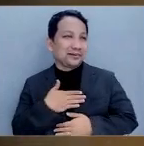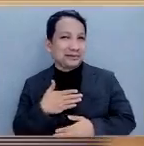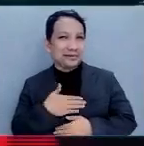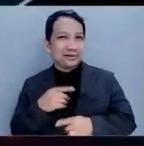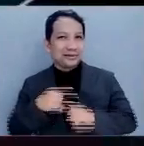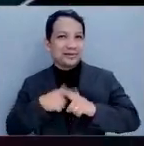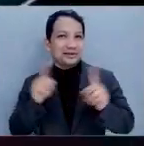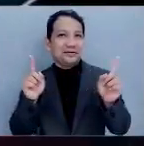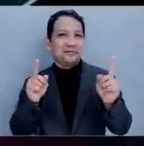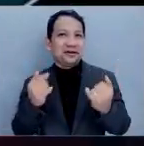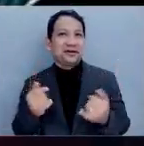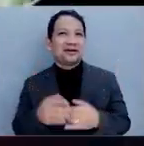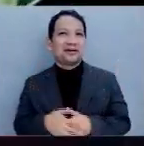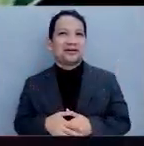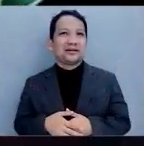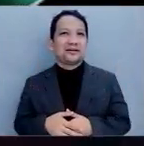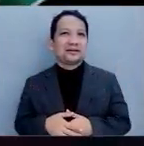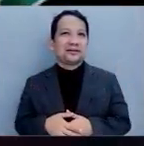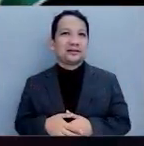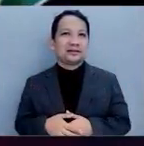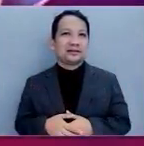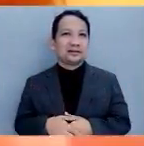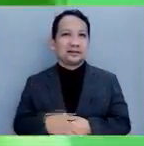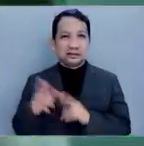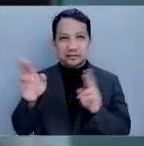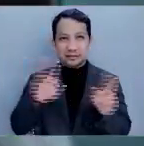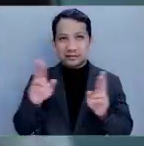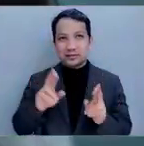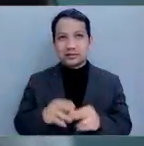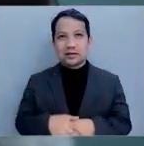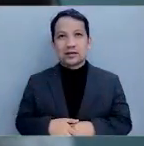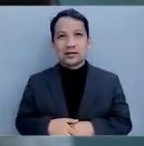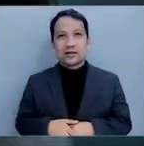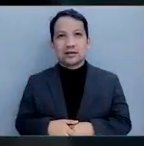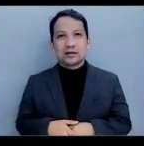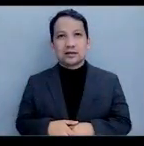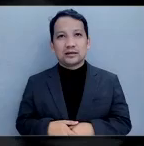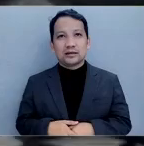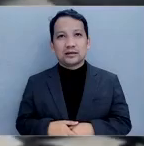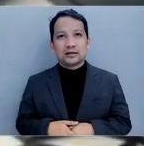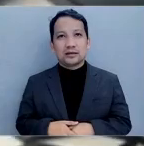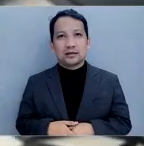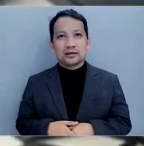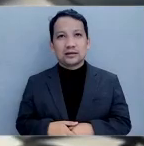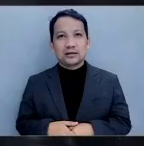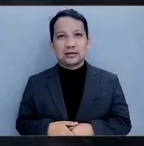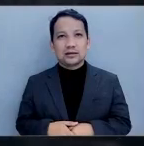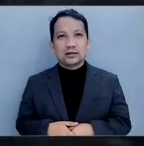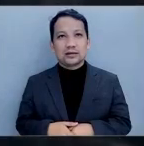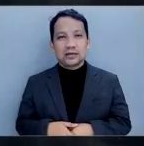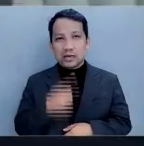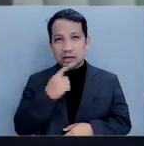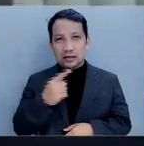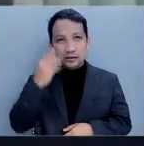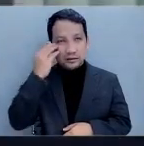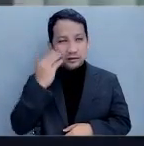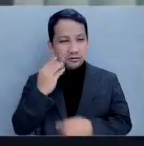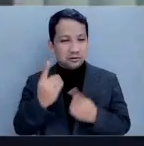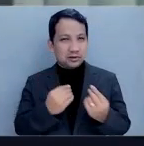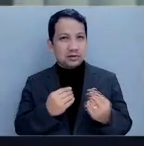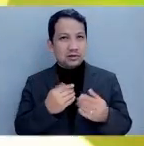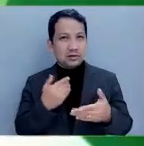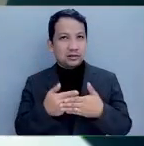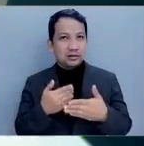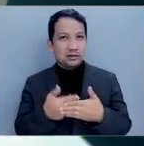siya. Isa pang dapat abangan. Malaking pagkulang sa mga puko at lahat naman gagawin ko para mapalapit